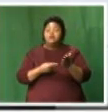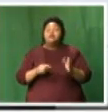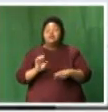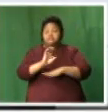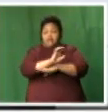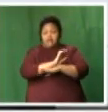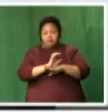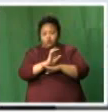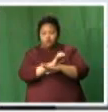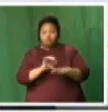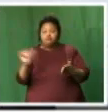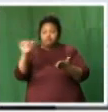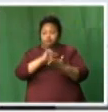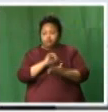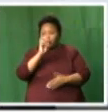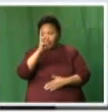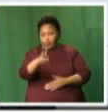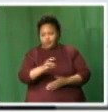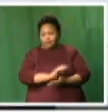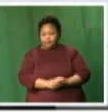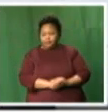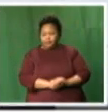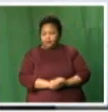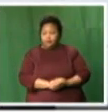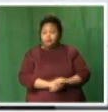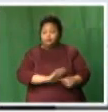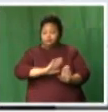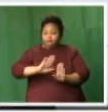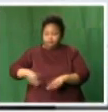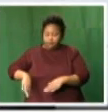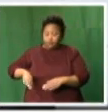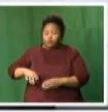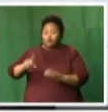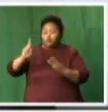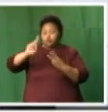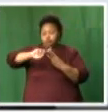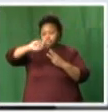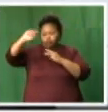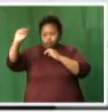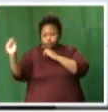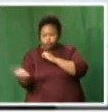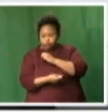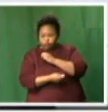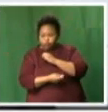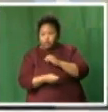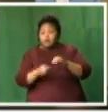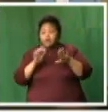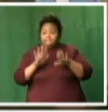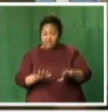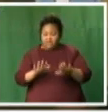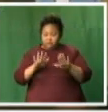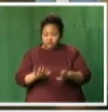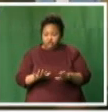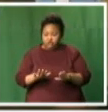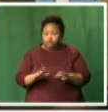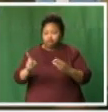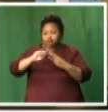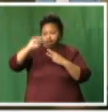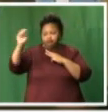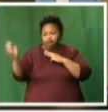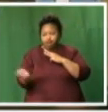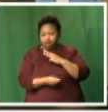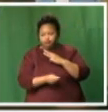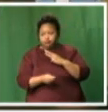ekhethelweni lesive laseNgilandi lemidlalo wekhilikithi uveta ukuthi lelikhethelo lithole ligciwane lokwanyalo lokusaphenywa ukuthi kungenteka